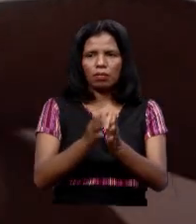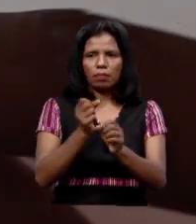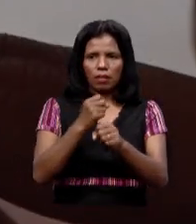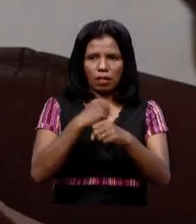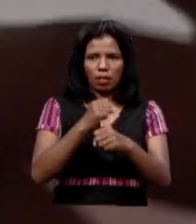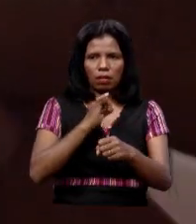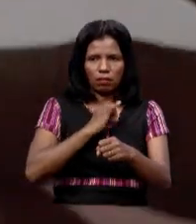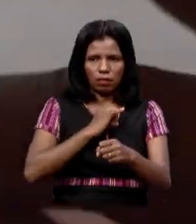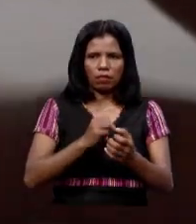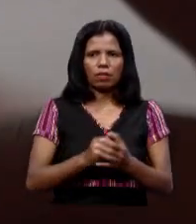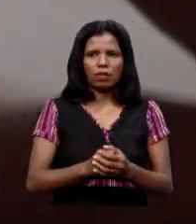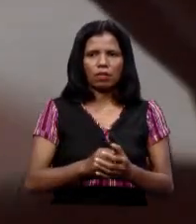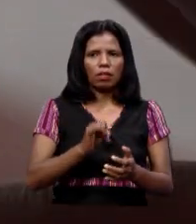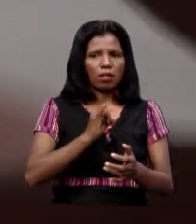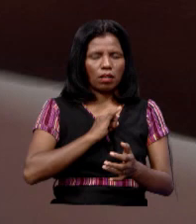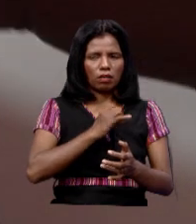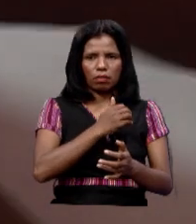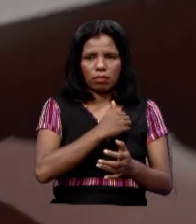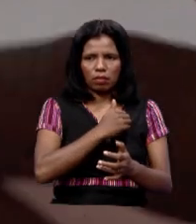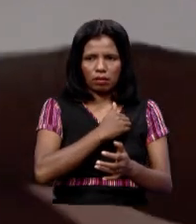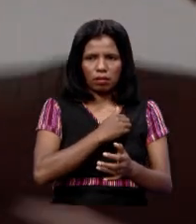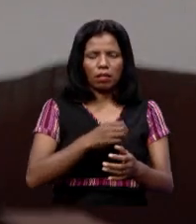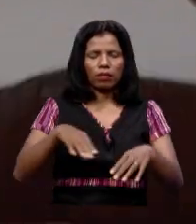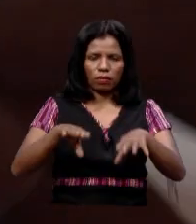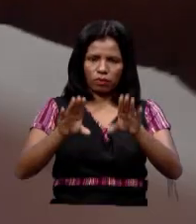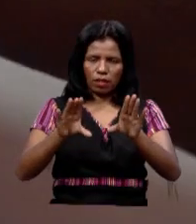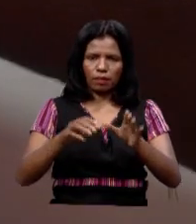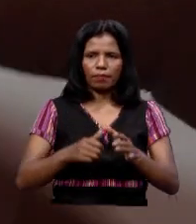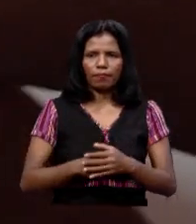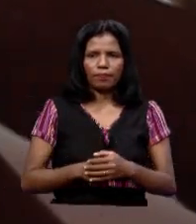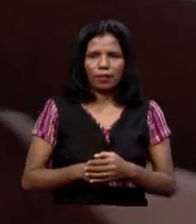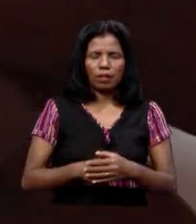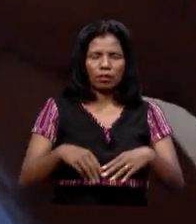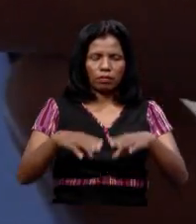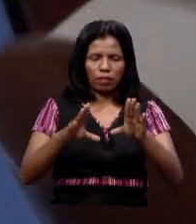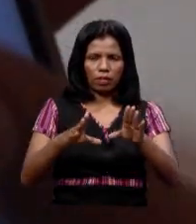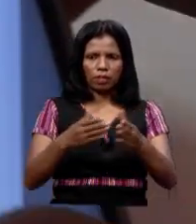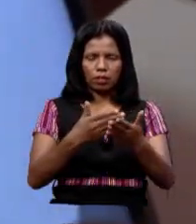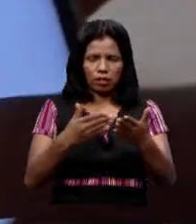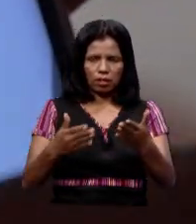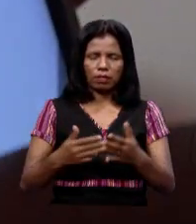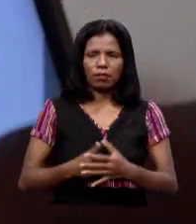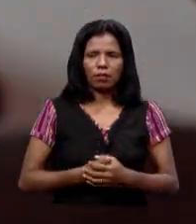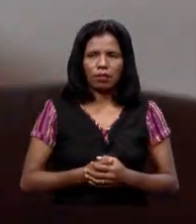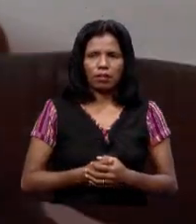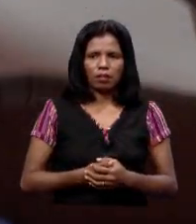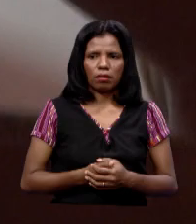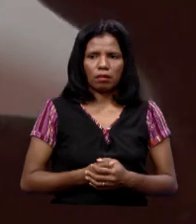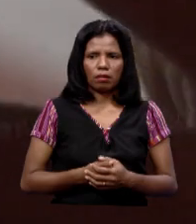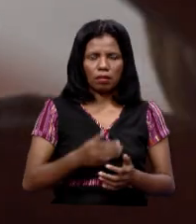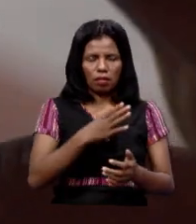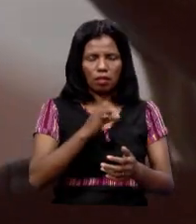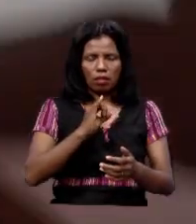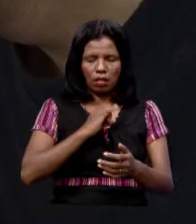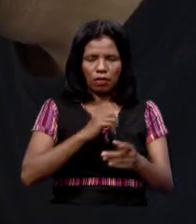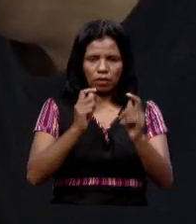nia ne bahwa ne hawi sida ki ya inisiatif anu nya tufan obra dane hau hansen talento ida nebe hau